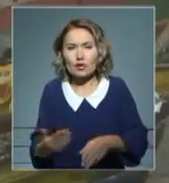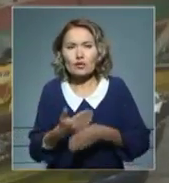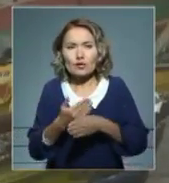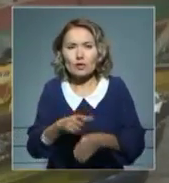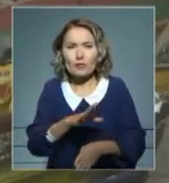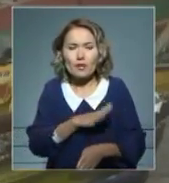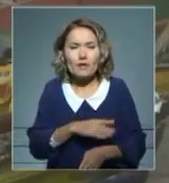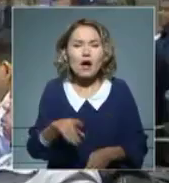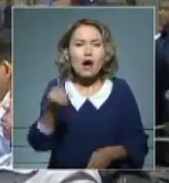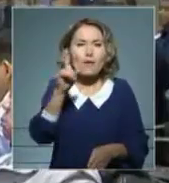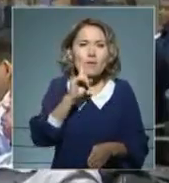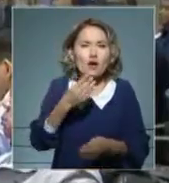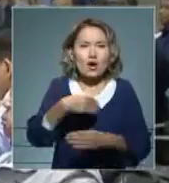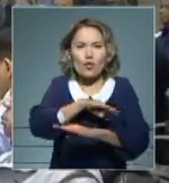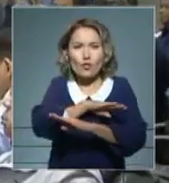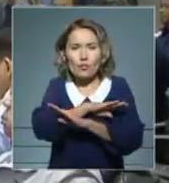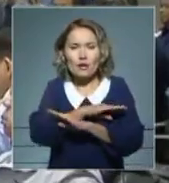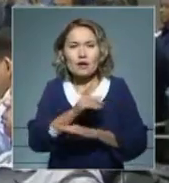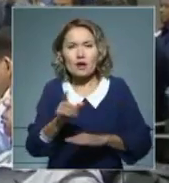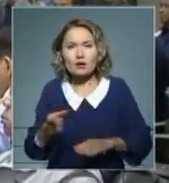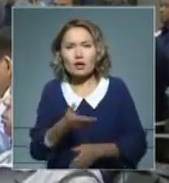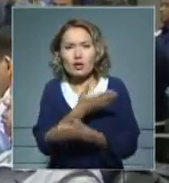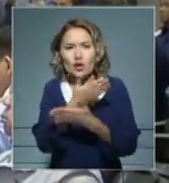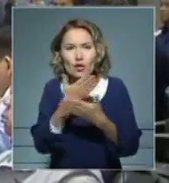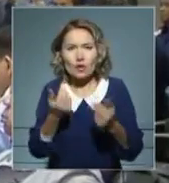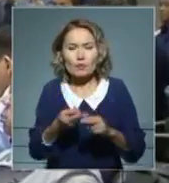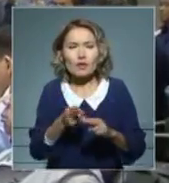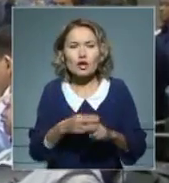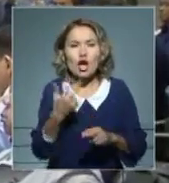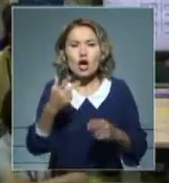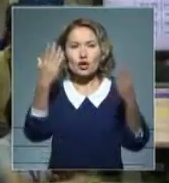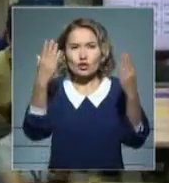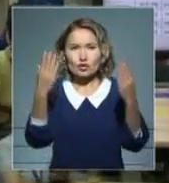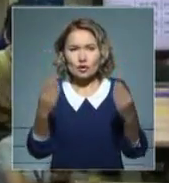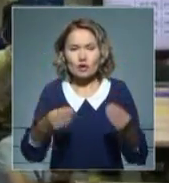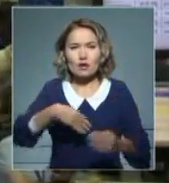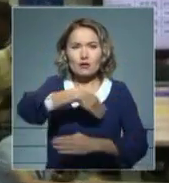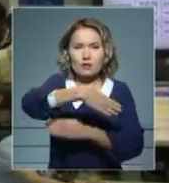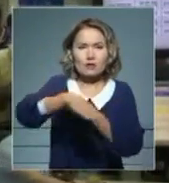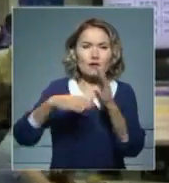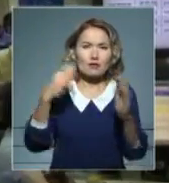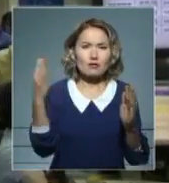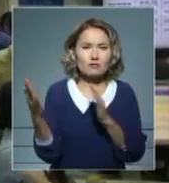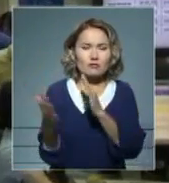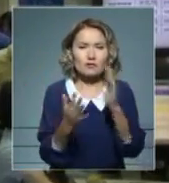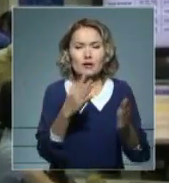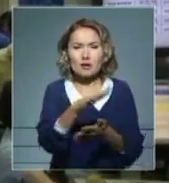жоқ. Синоптиктердің болжамы бойынша Коппу Филиппинге 3 күн бойы ойран салатын түрі бар.